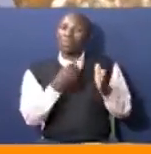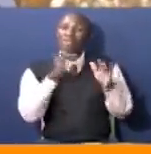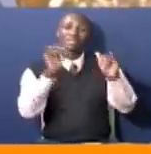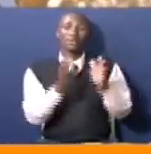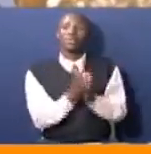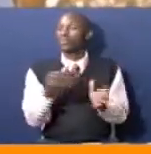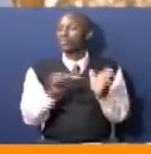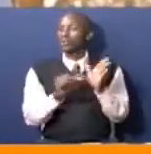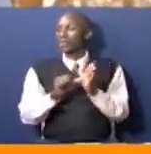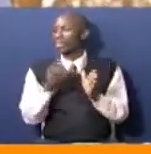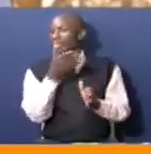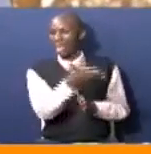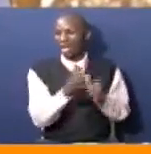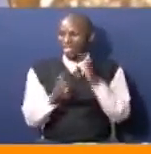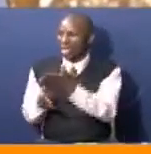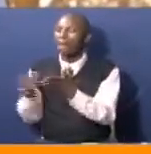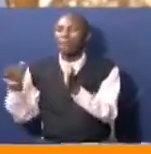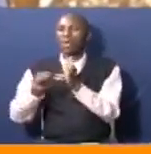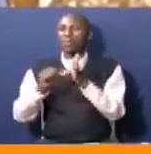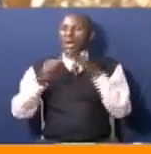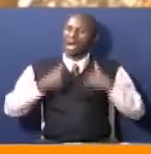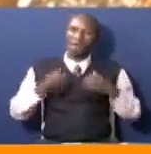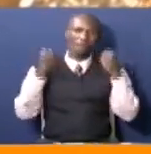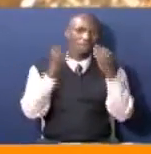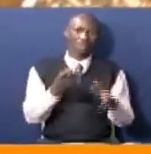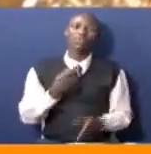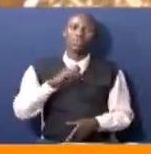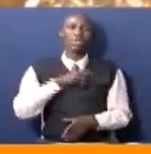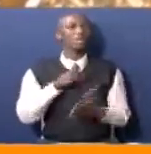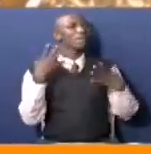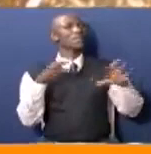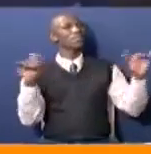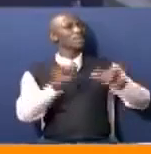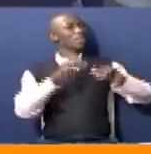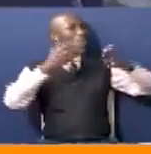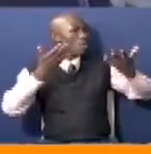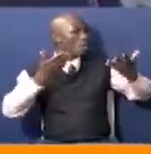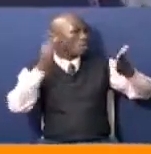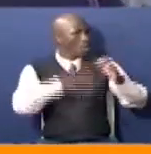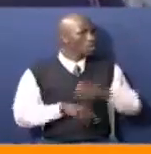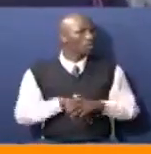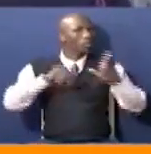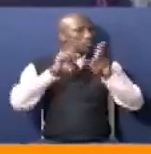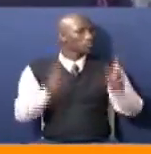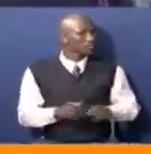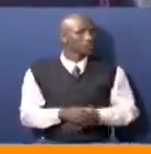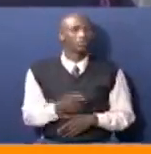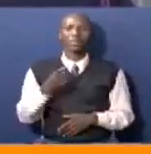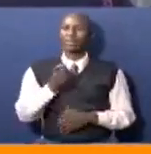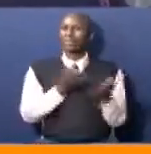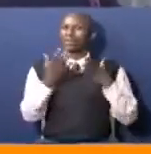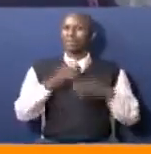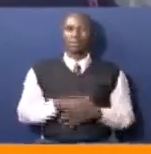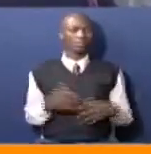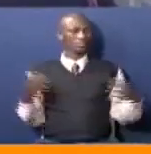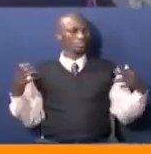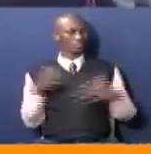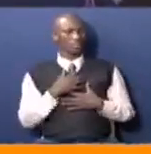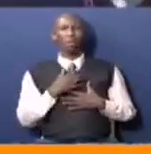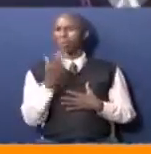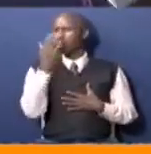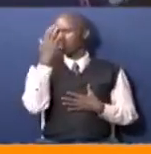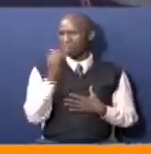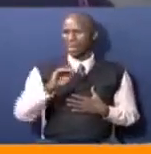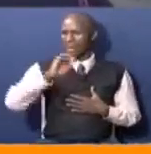dhena. Tui baa tui baa. Yani wetu ikalao na dhena wingebete. Hithi enotu ya ndo. Tumelela ba hithi. Oingi Atandithya ane masinga ni kikaunti ya Masaku Utethyo